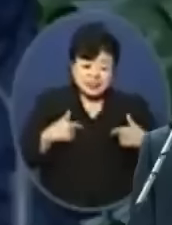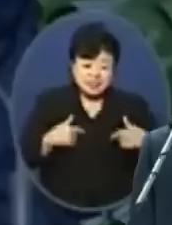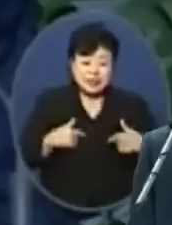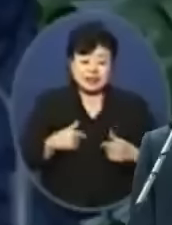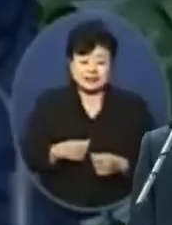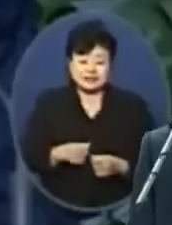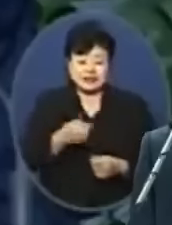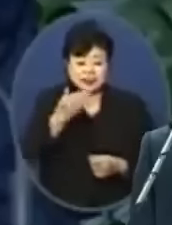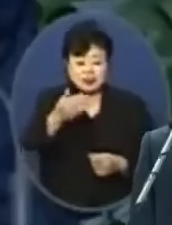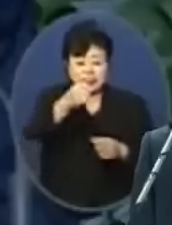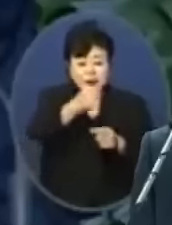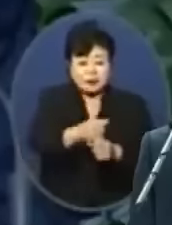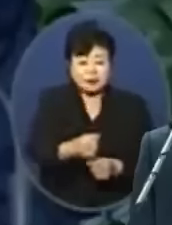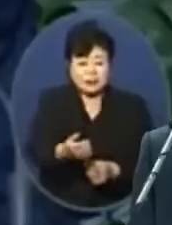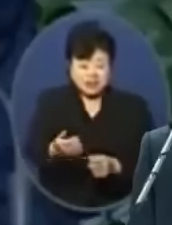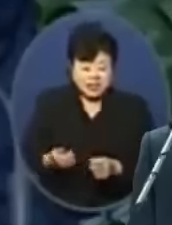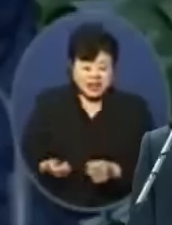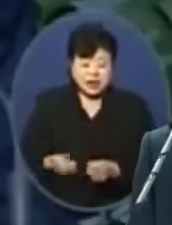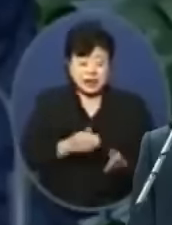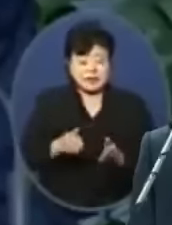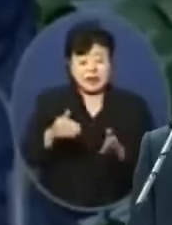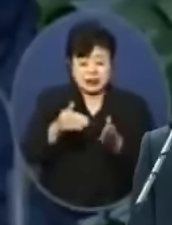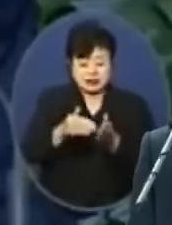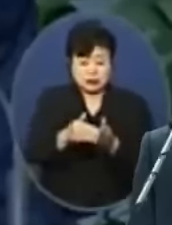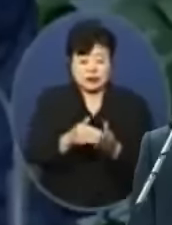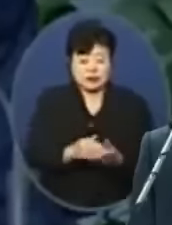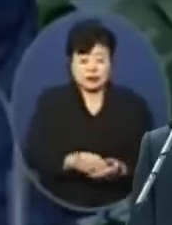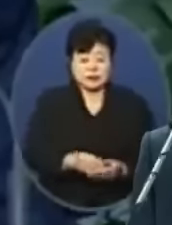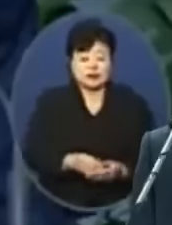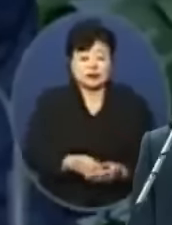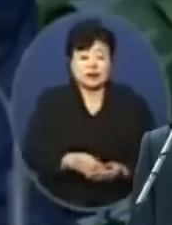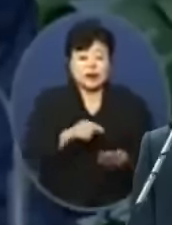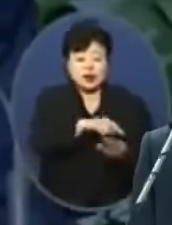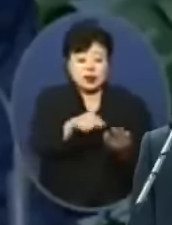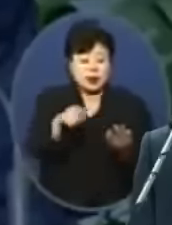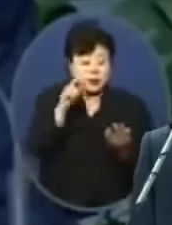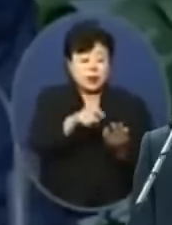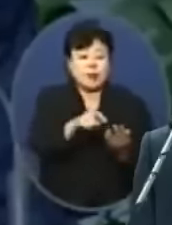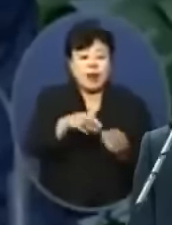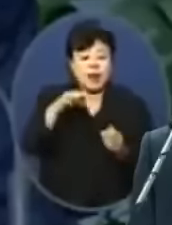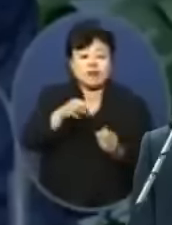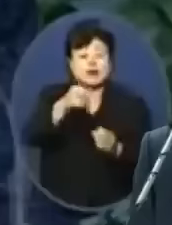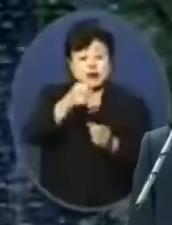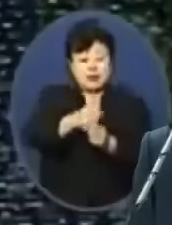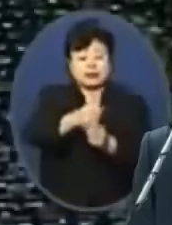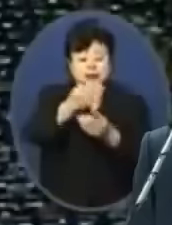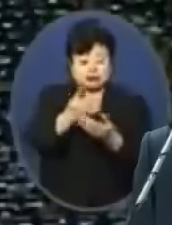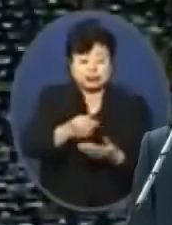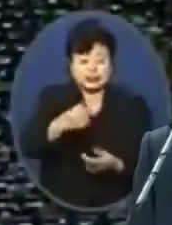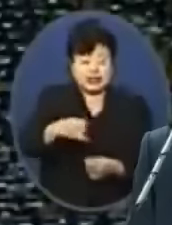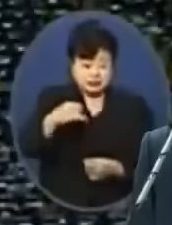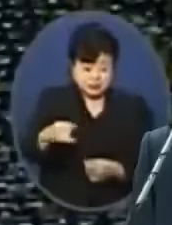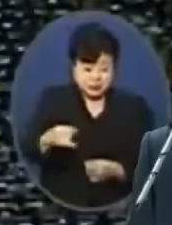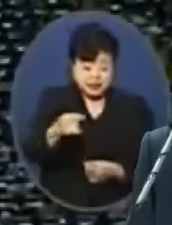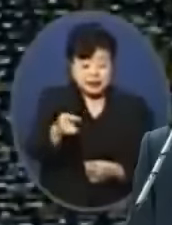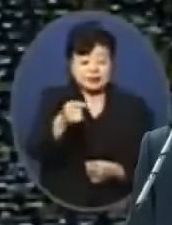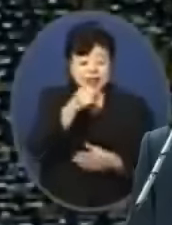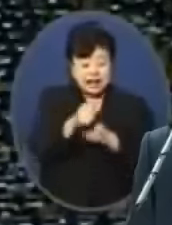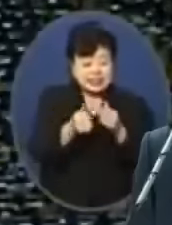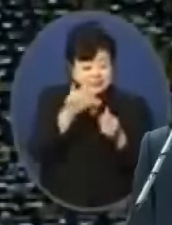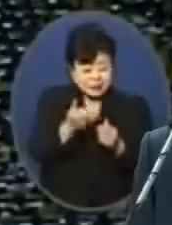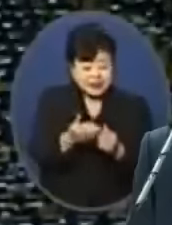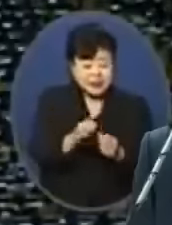기뻐해서 여러분은 만세전에 예정하시고 택하신 자녀들이 된 것입니다. 그러므로 여러분은